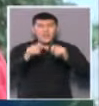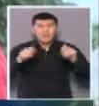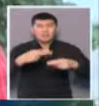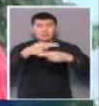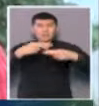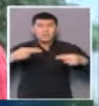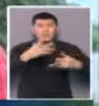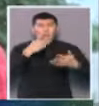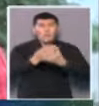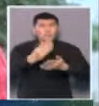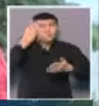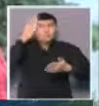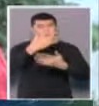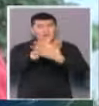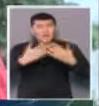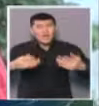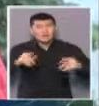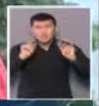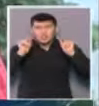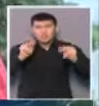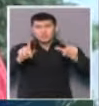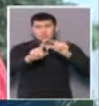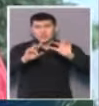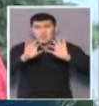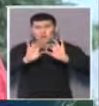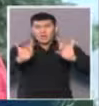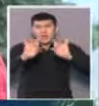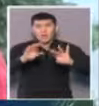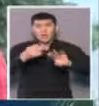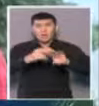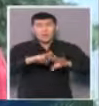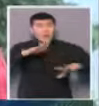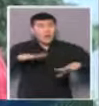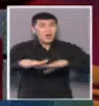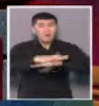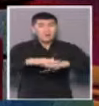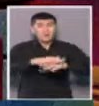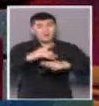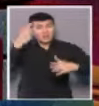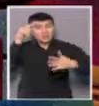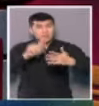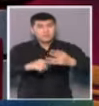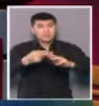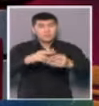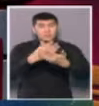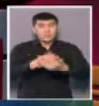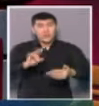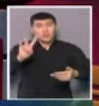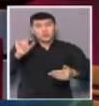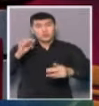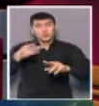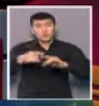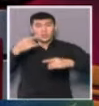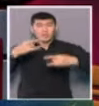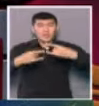өз ойын бүкпесіз ашық айтатын адам. Сонысымен де ол тұлға. Нұртілеу Иманғалиұлы төл